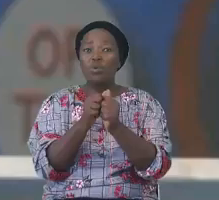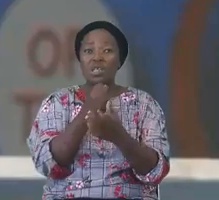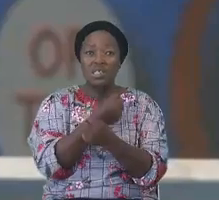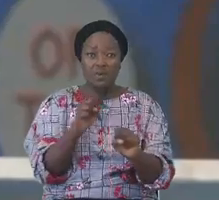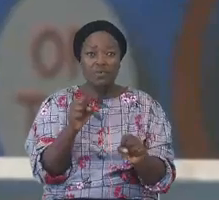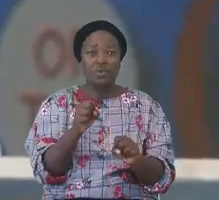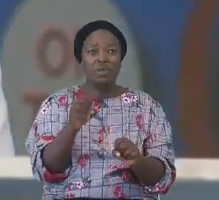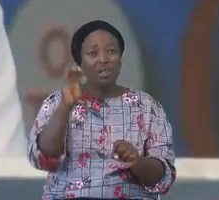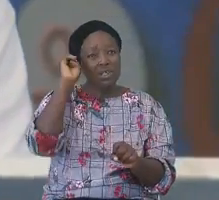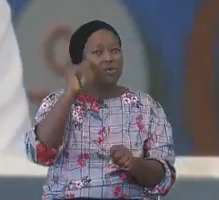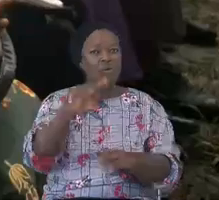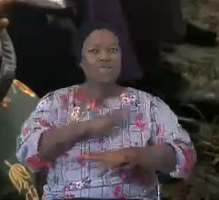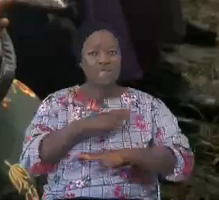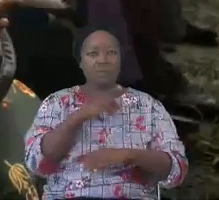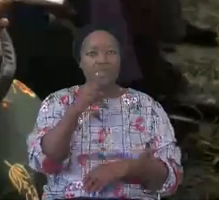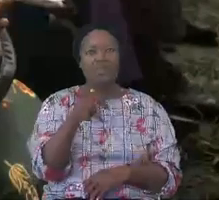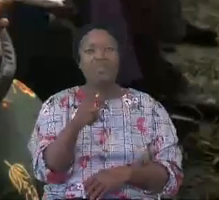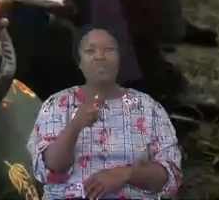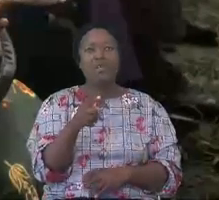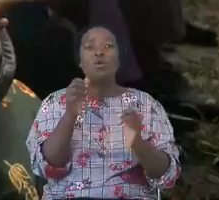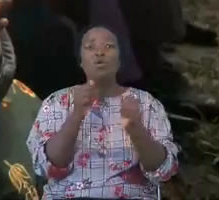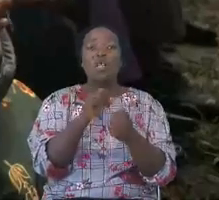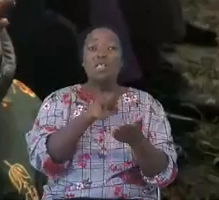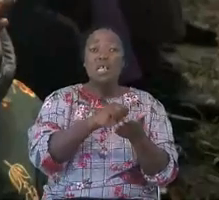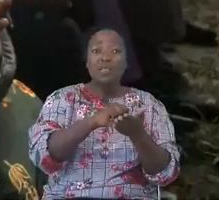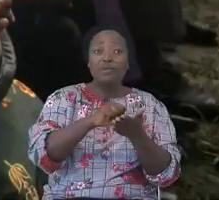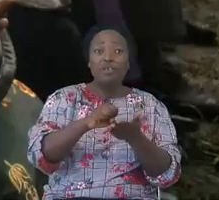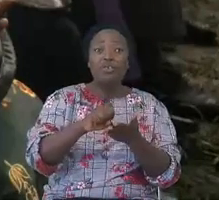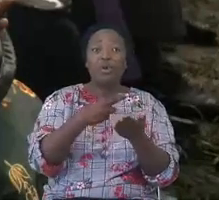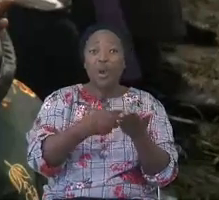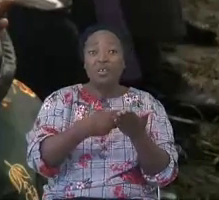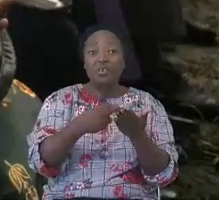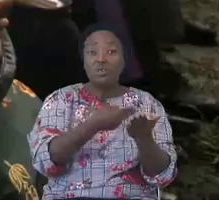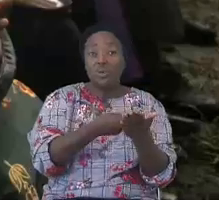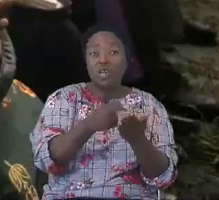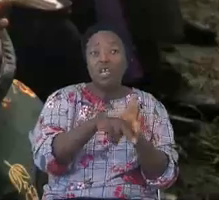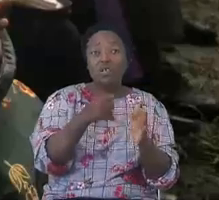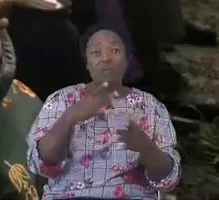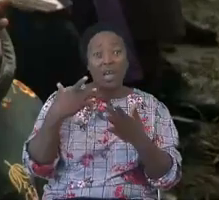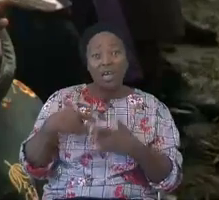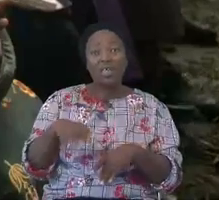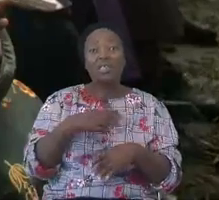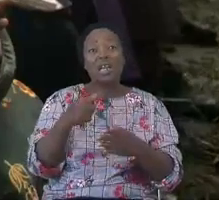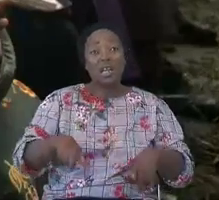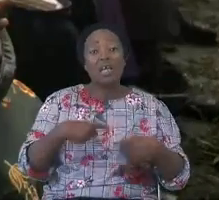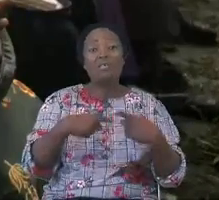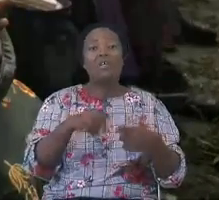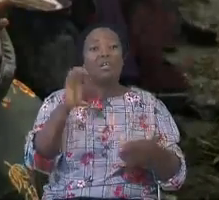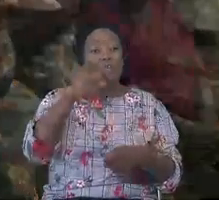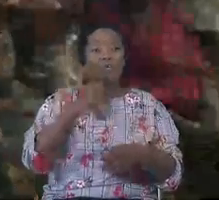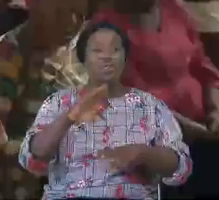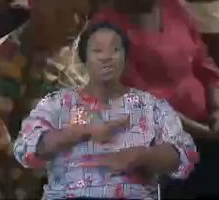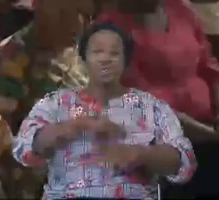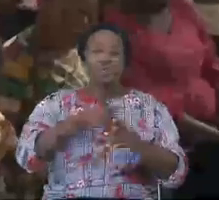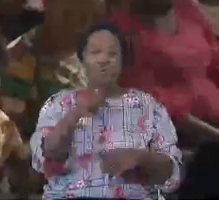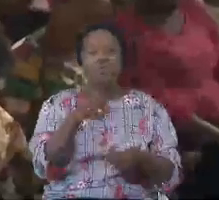Jésus. Il va te satisfaire du salut, il va te satisfaire de la sanctification,